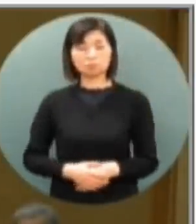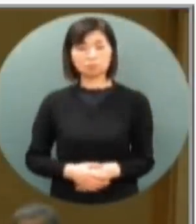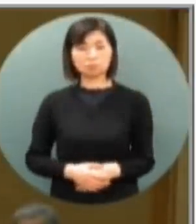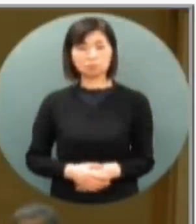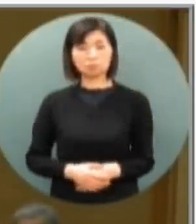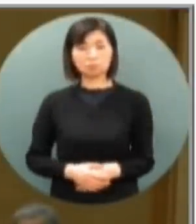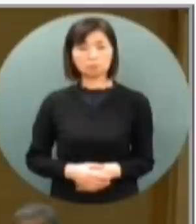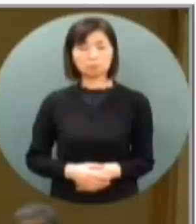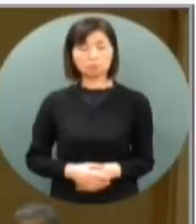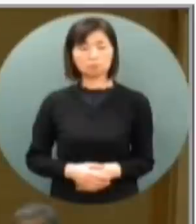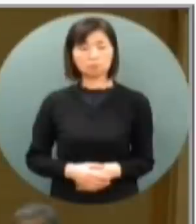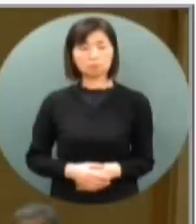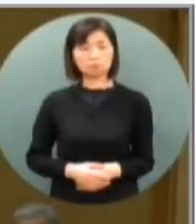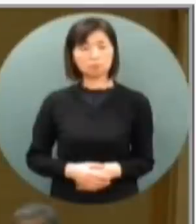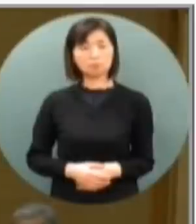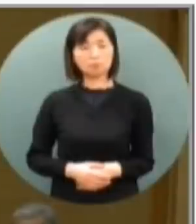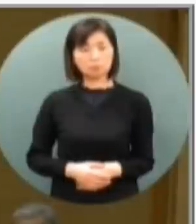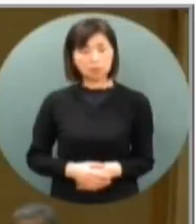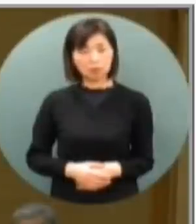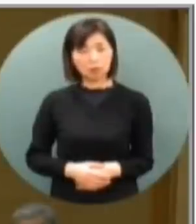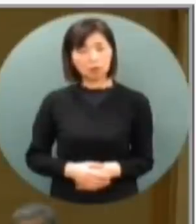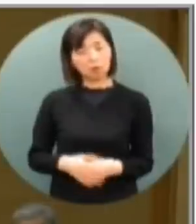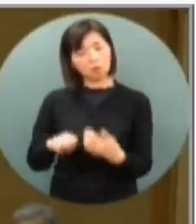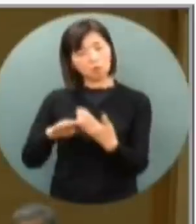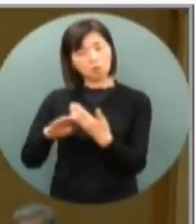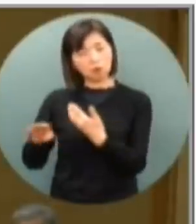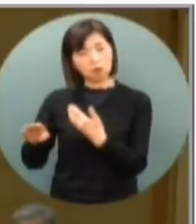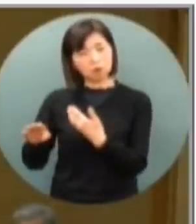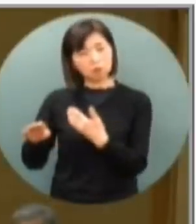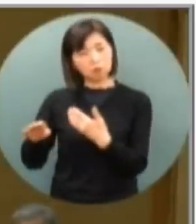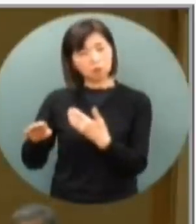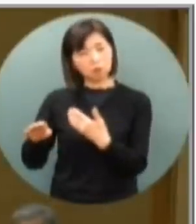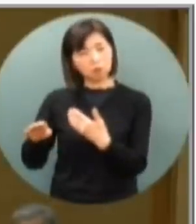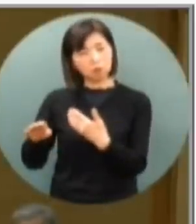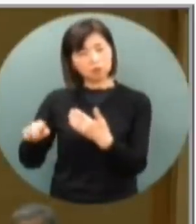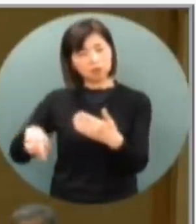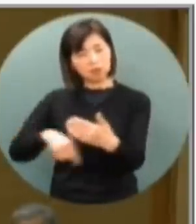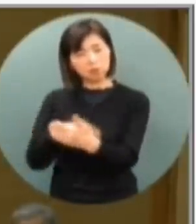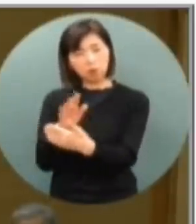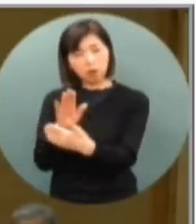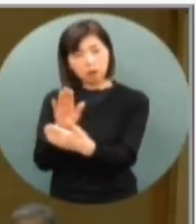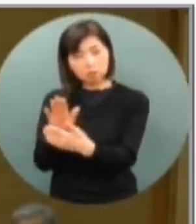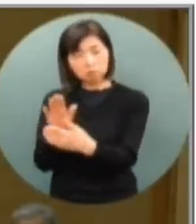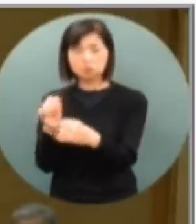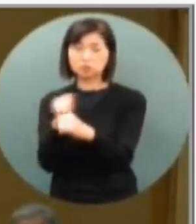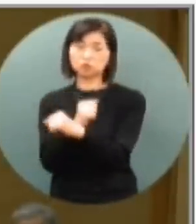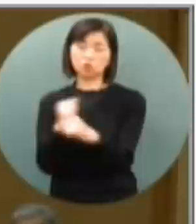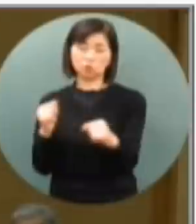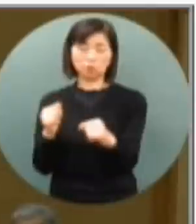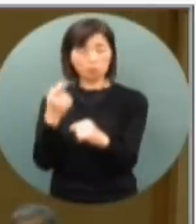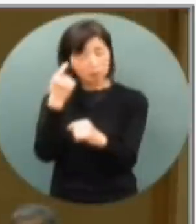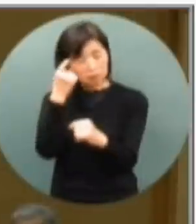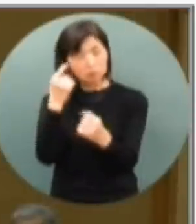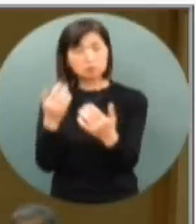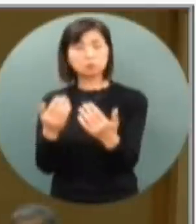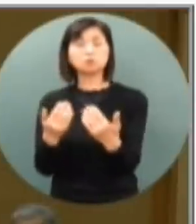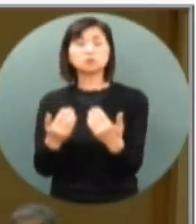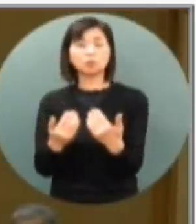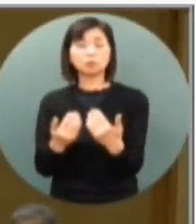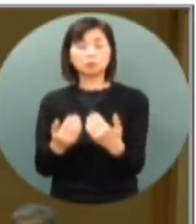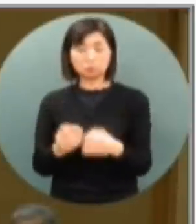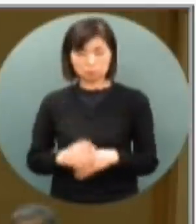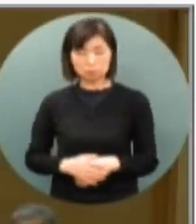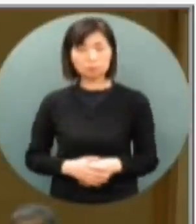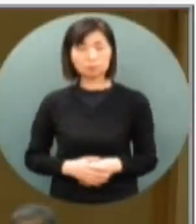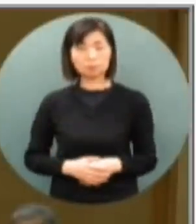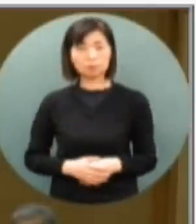内容を持った事業も考えていくべきかなというふうに思っています。で、近年の実績